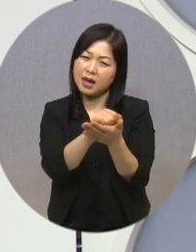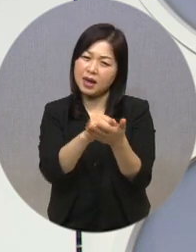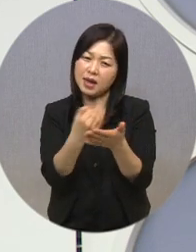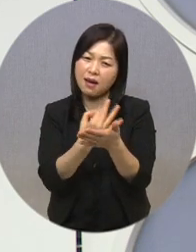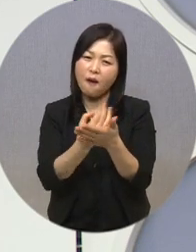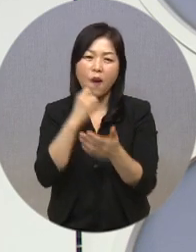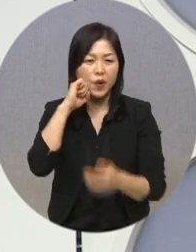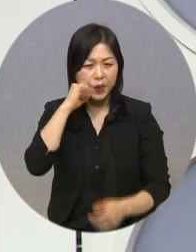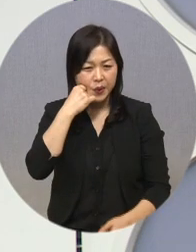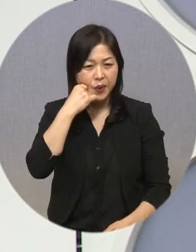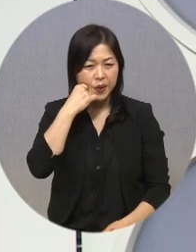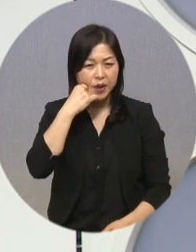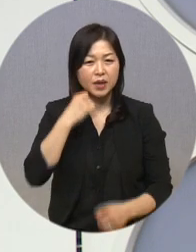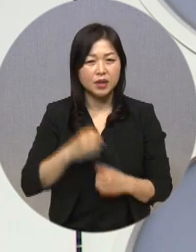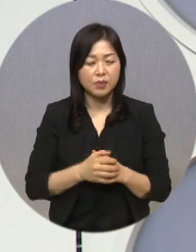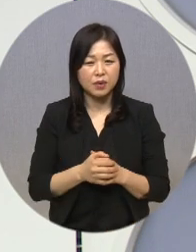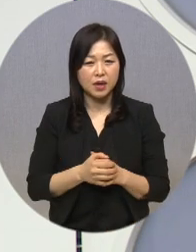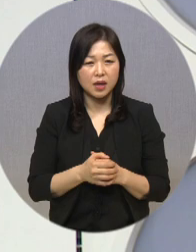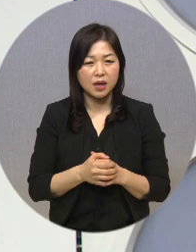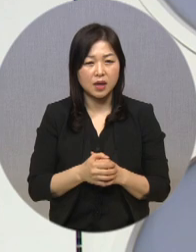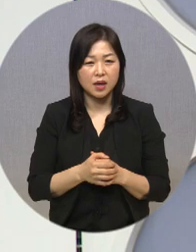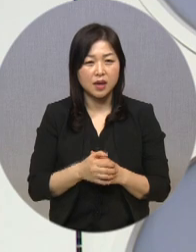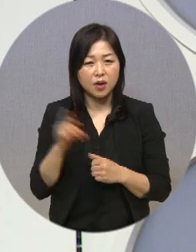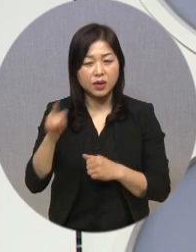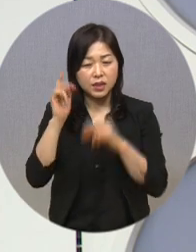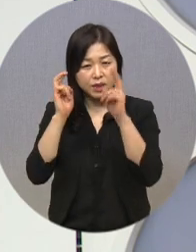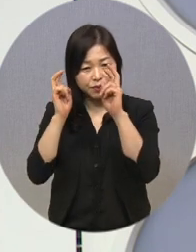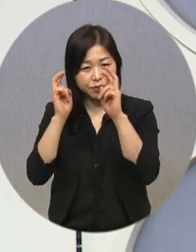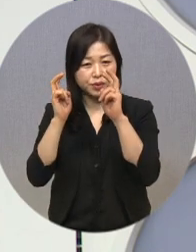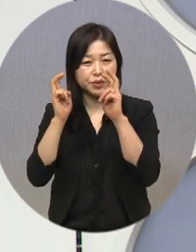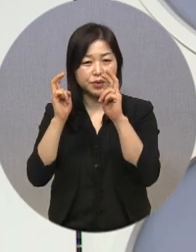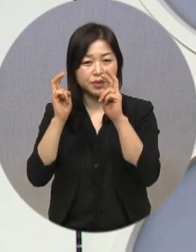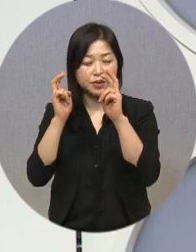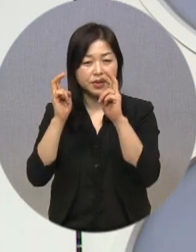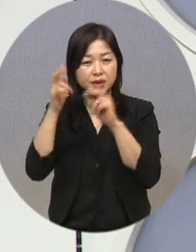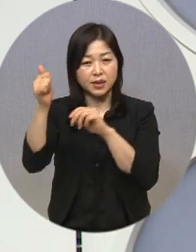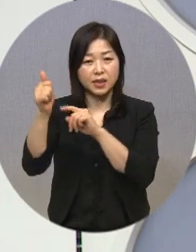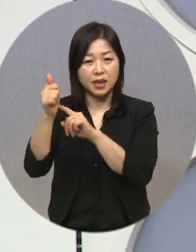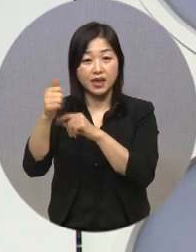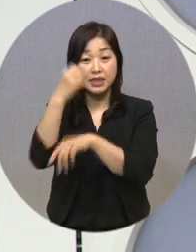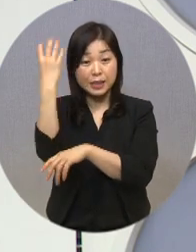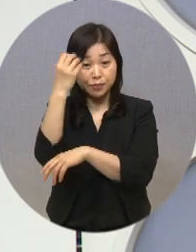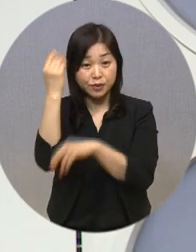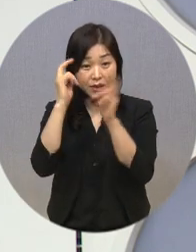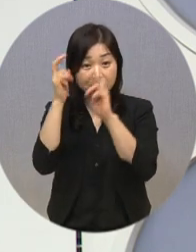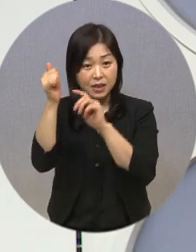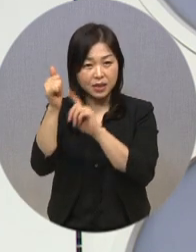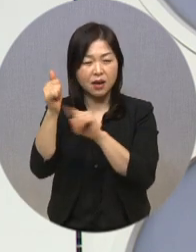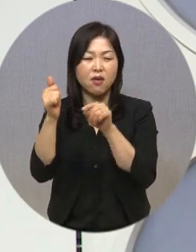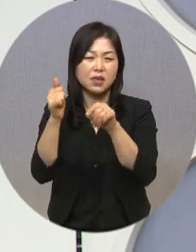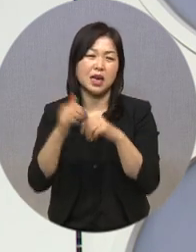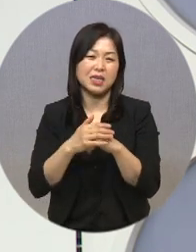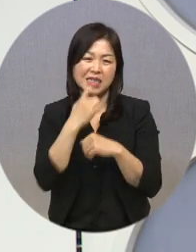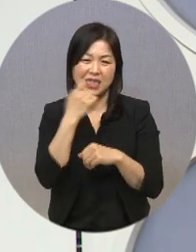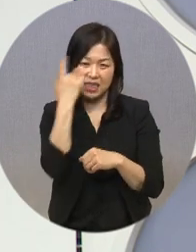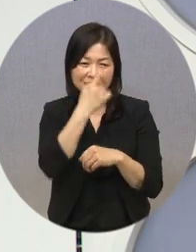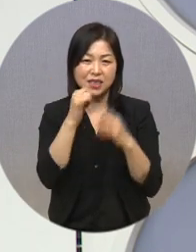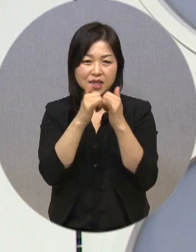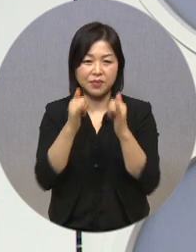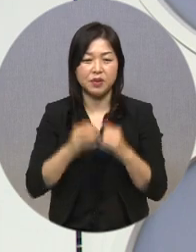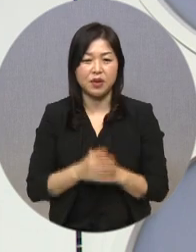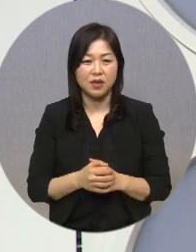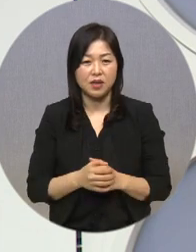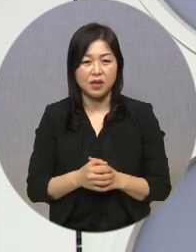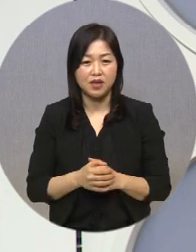되겠다 했었는데 마침 거기 신문사가 저를 사장님이 전부 백인들이 하거든 다 동네가 그래서 저는